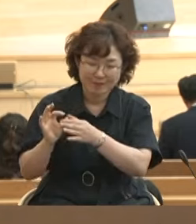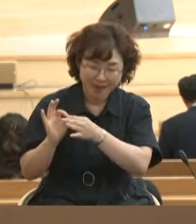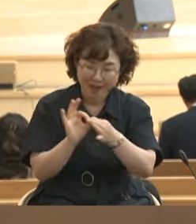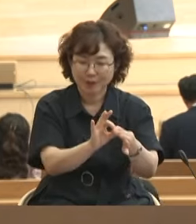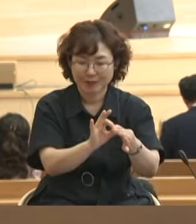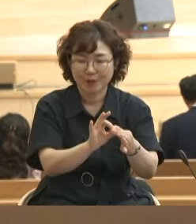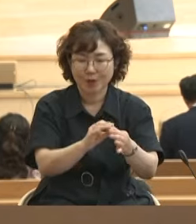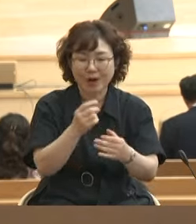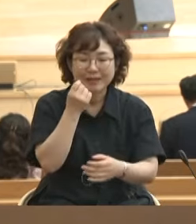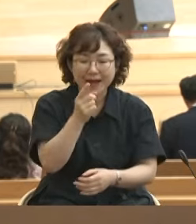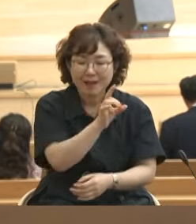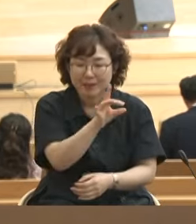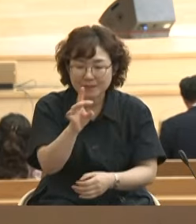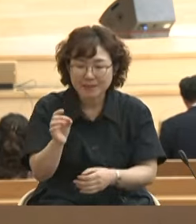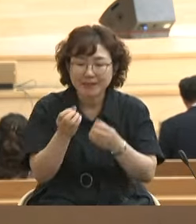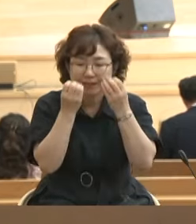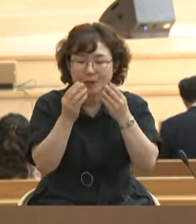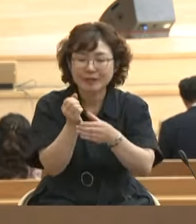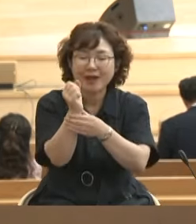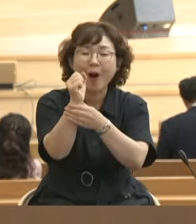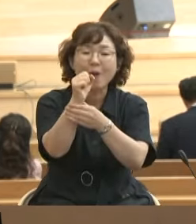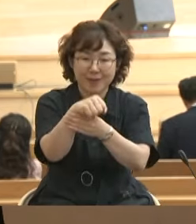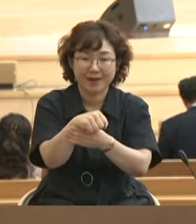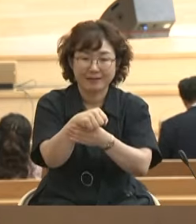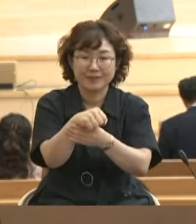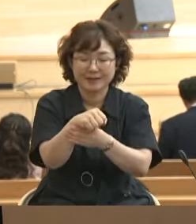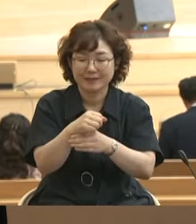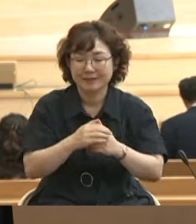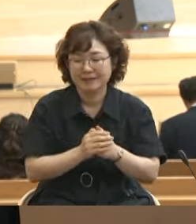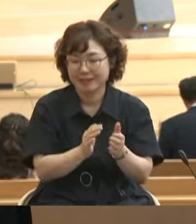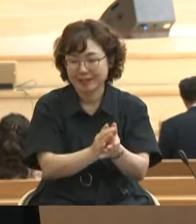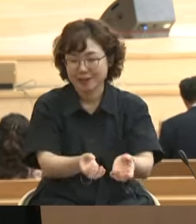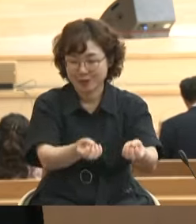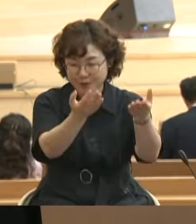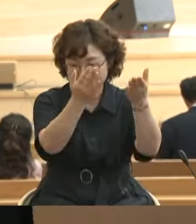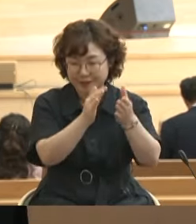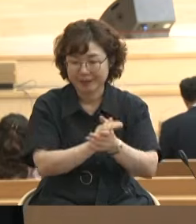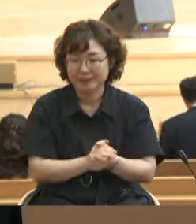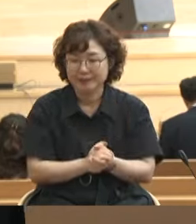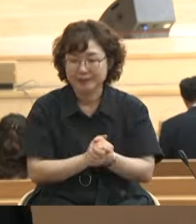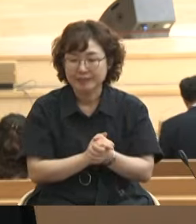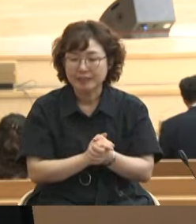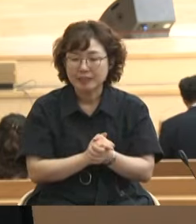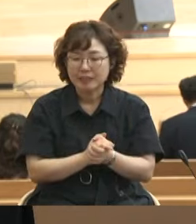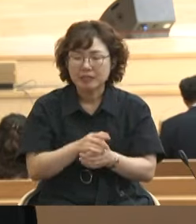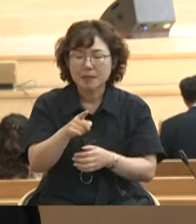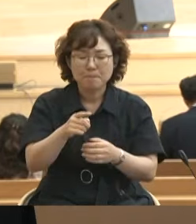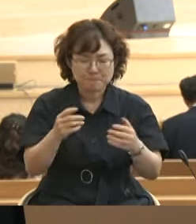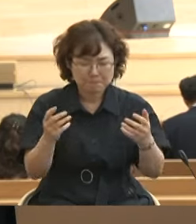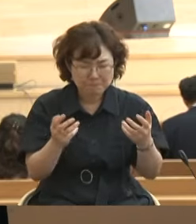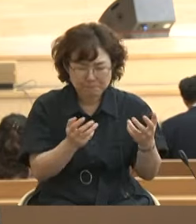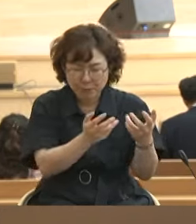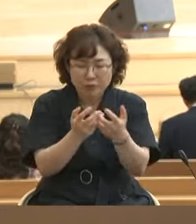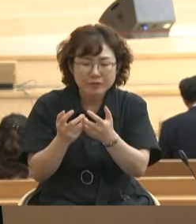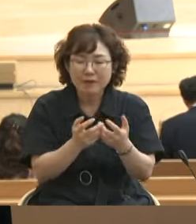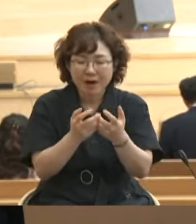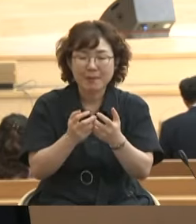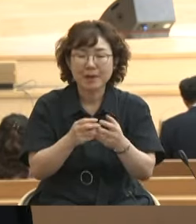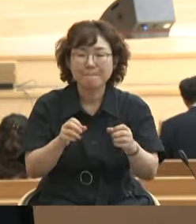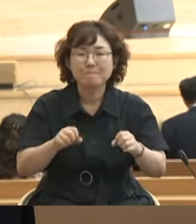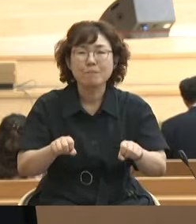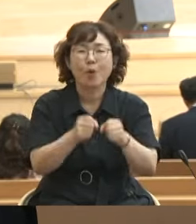아니하고 달마다 새 열매를 맺으리니. 할렐루야. 아멘. 그러니까 풍성함이 넘치는